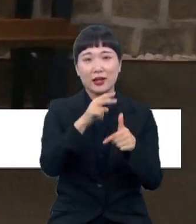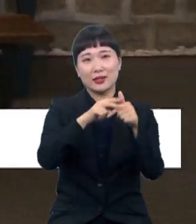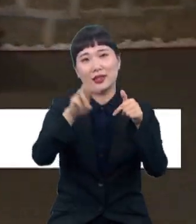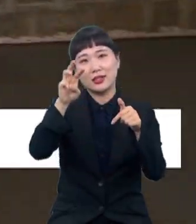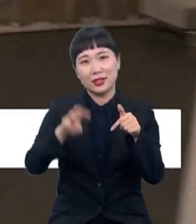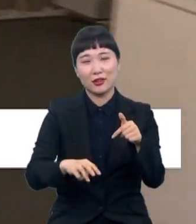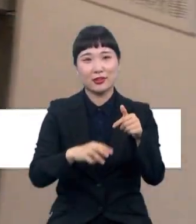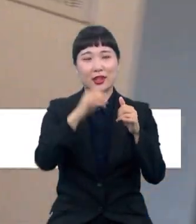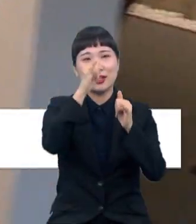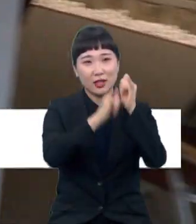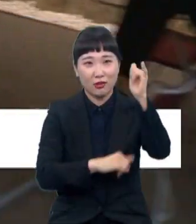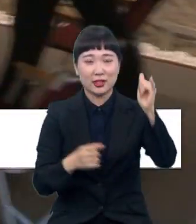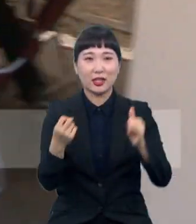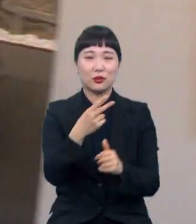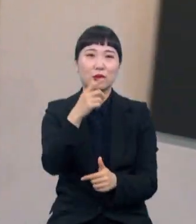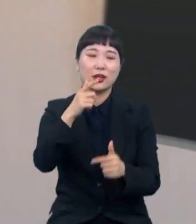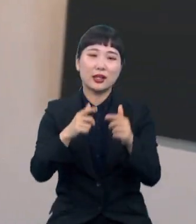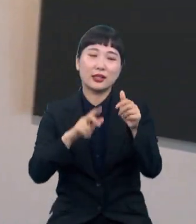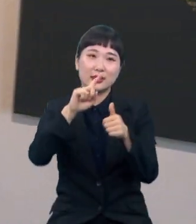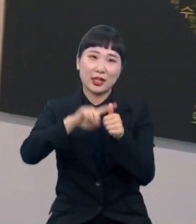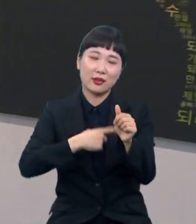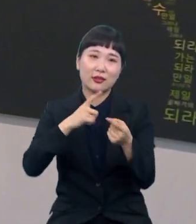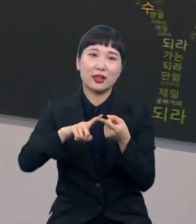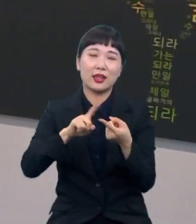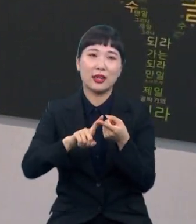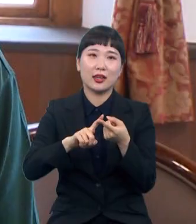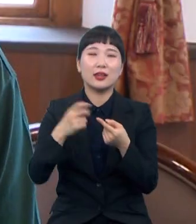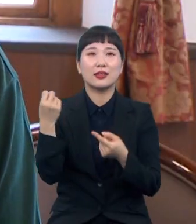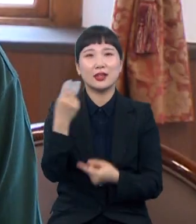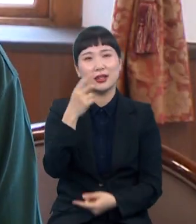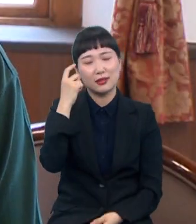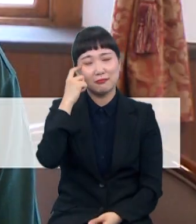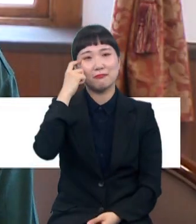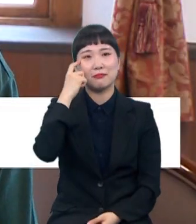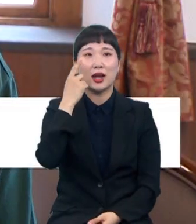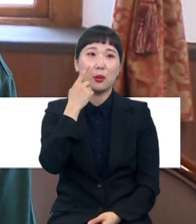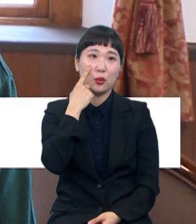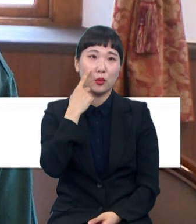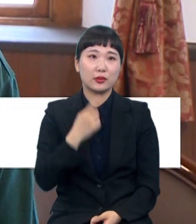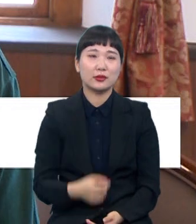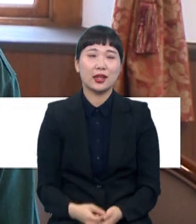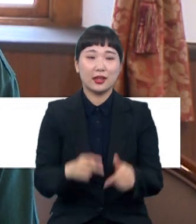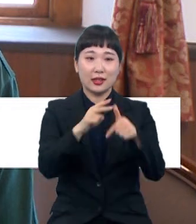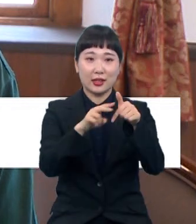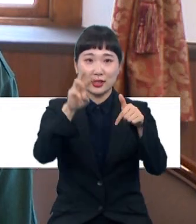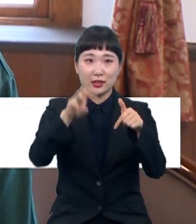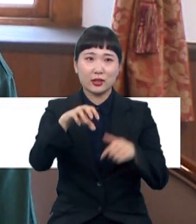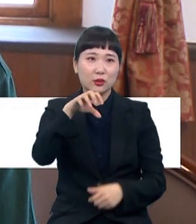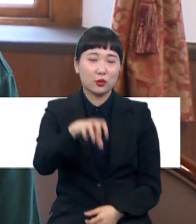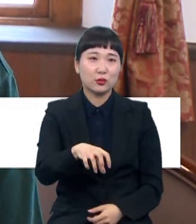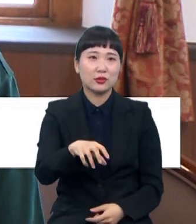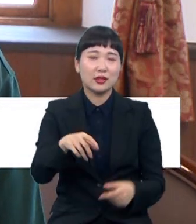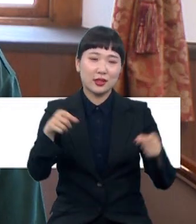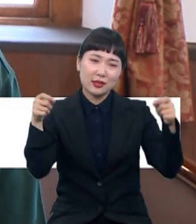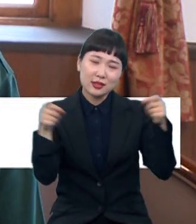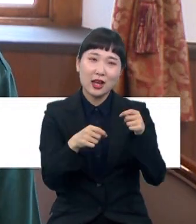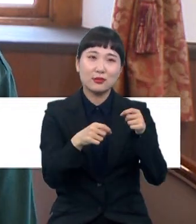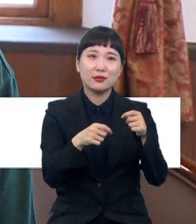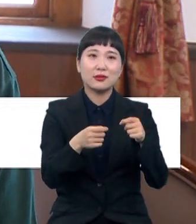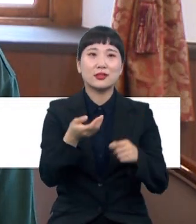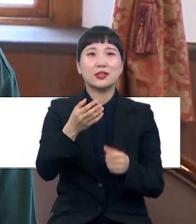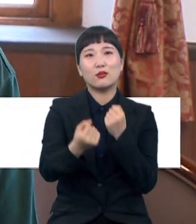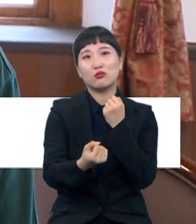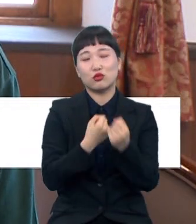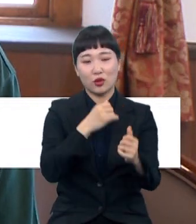인간의 공생에 대해서도 생각하게 합니다. 인천이 짧은 기간 동안에 많은 역사적인